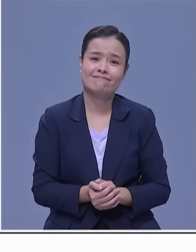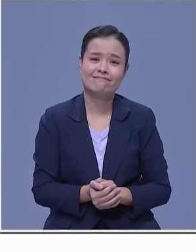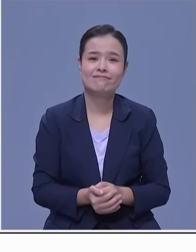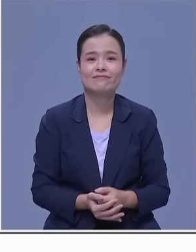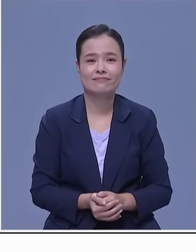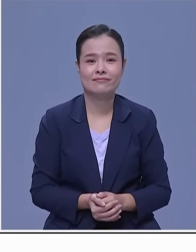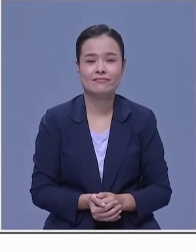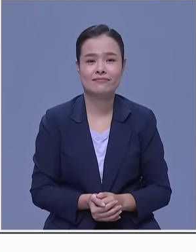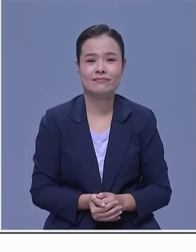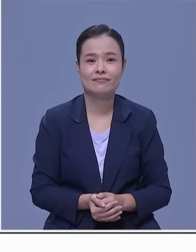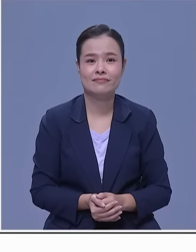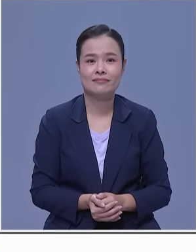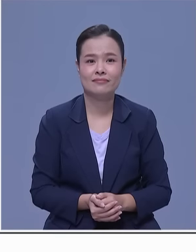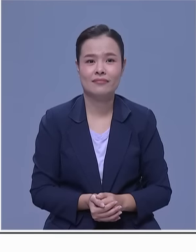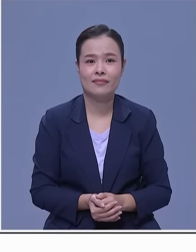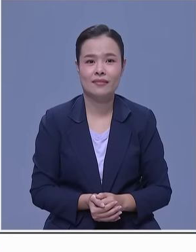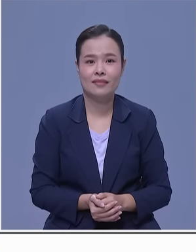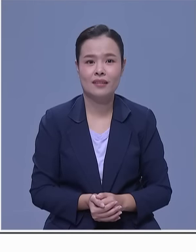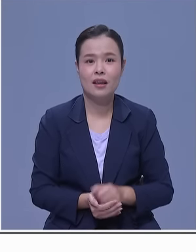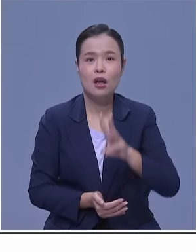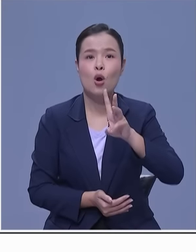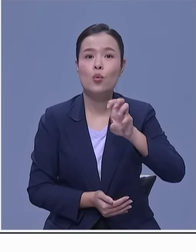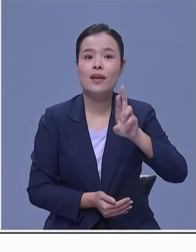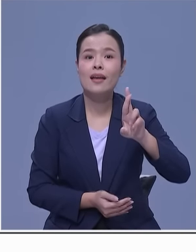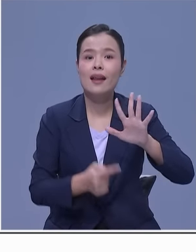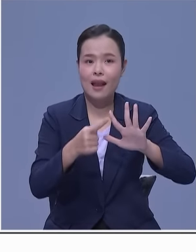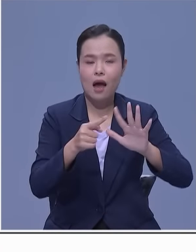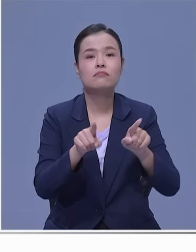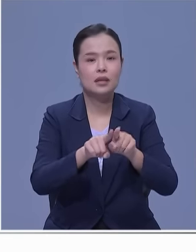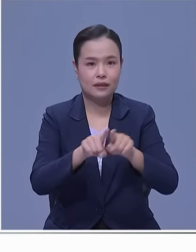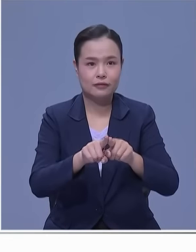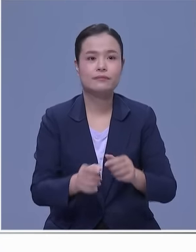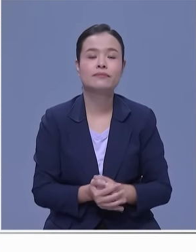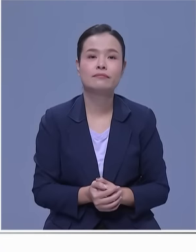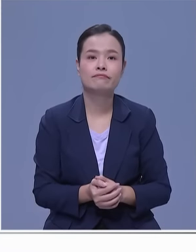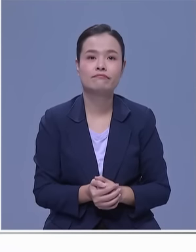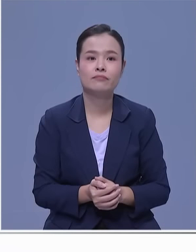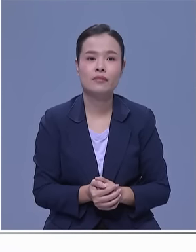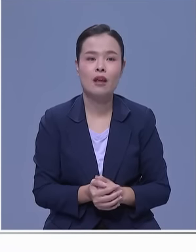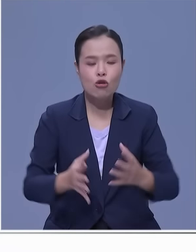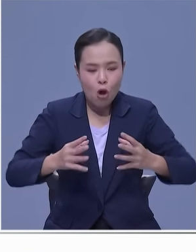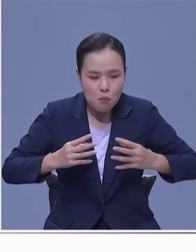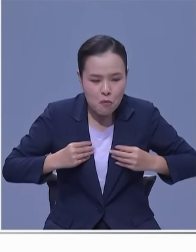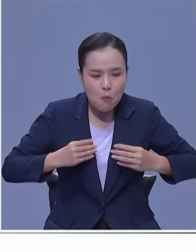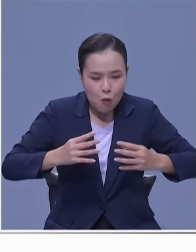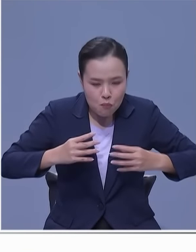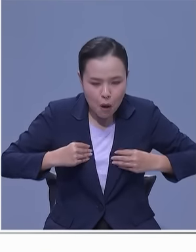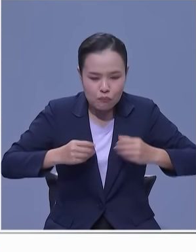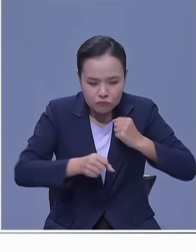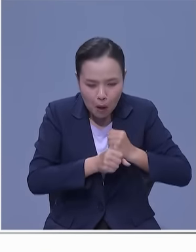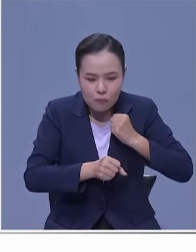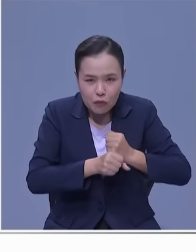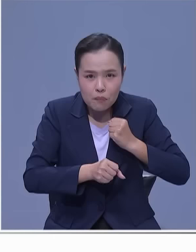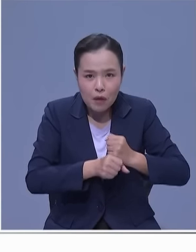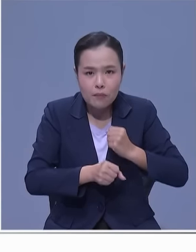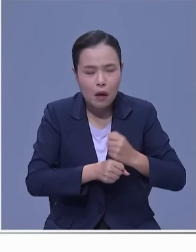รวมถึงท่านวีระรัตนเศรษฐ์ก็น่าจะลักษณะเดียวเช่นเดียวกันบางคนเขายอมตายยอมพิชีพมี